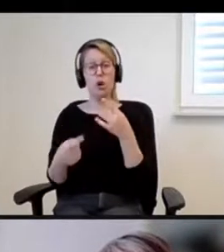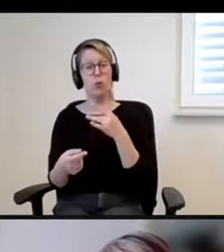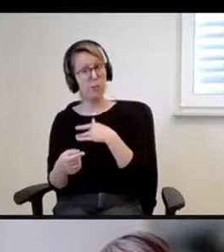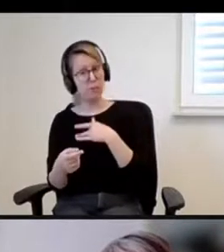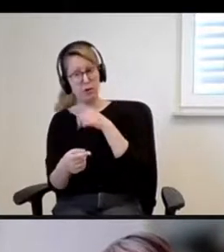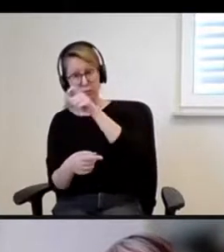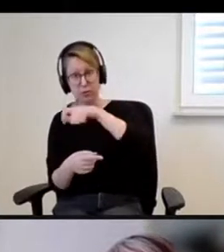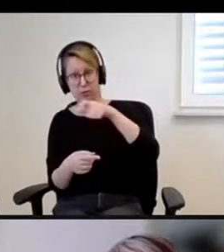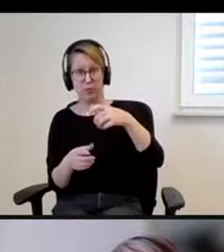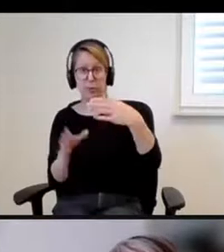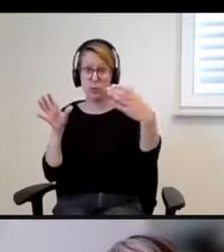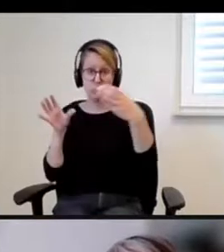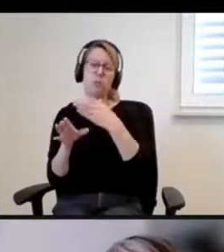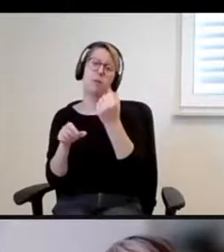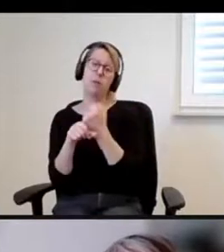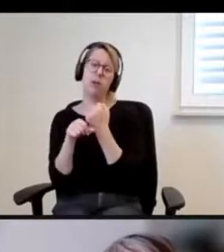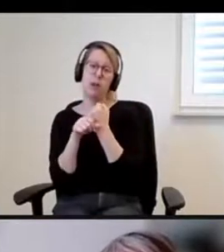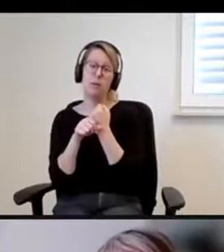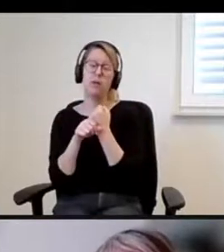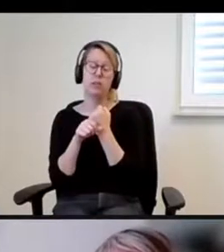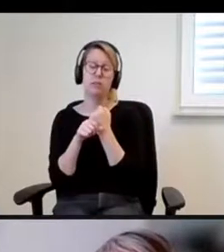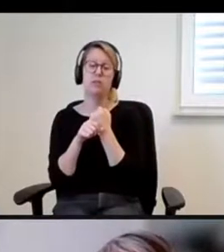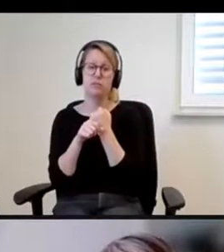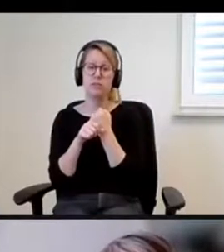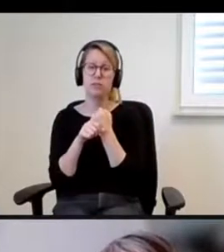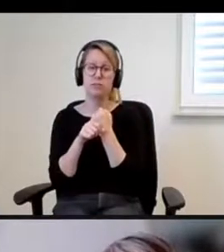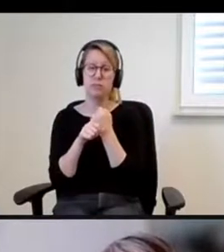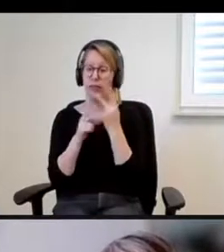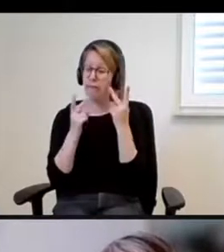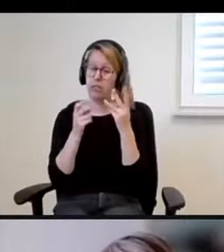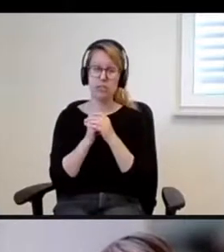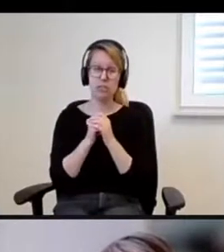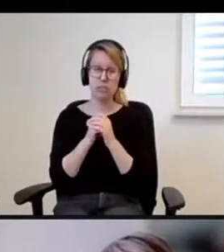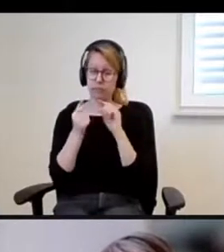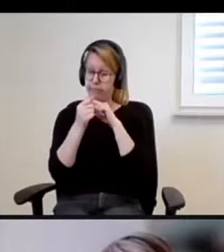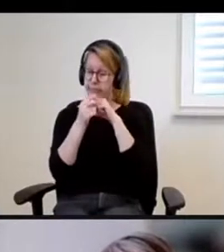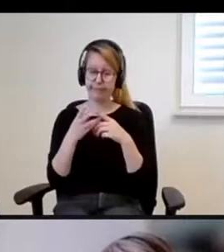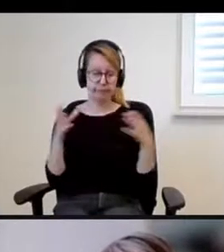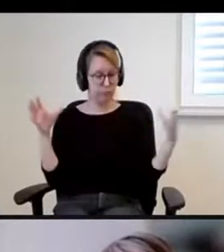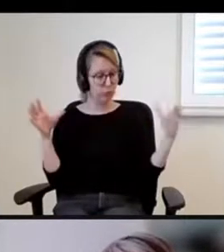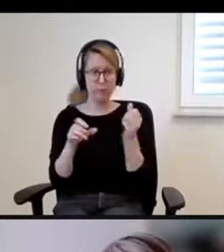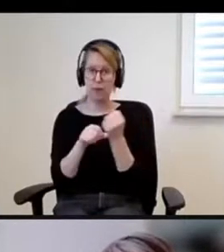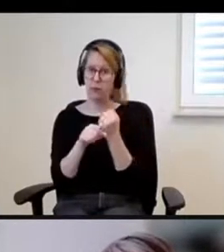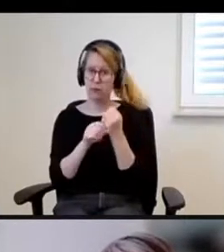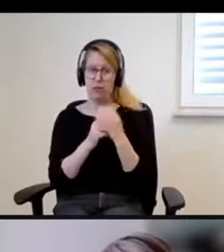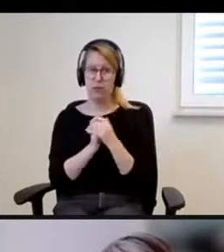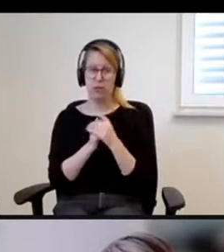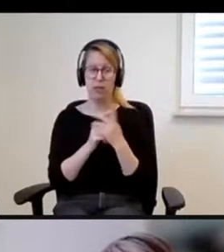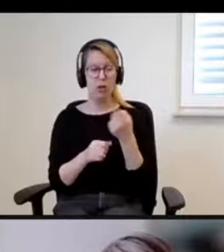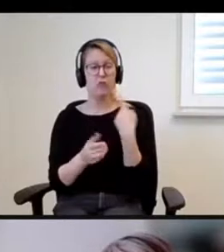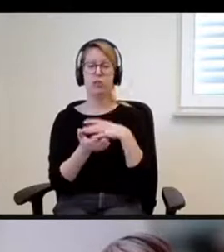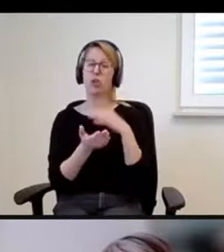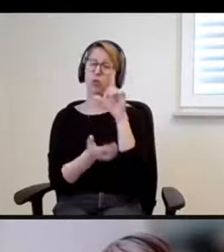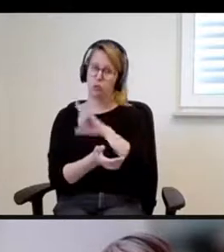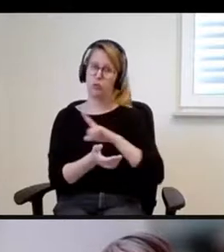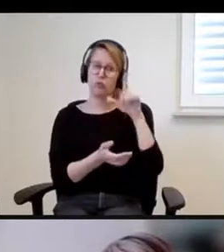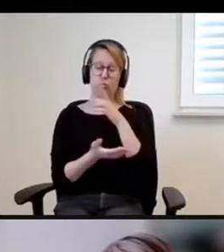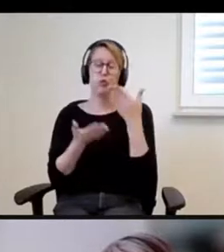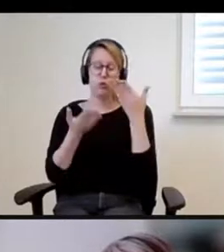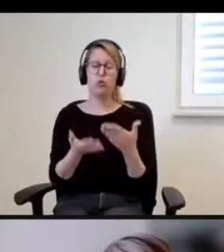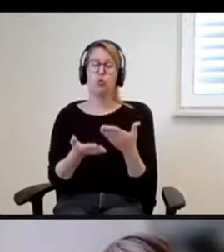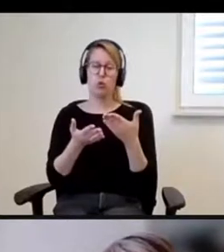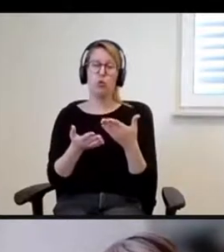c'est effectivement la démarche de la ville de Luxembourg et qui est un peu notre approche au niveau de notre service.